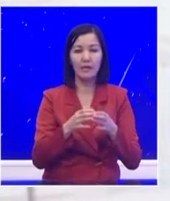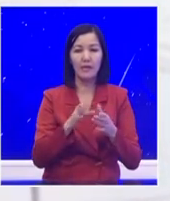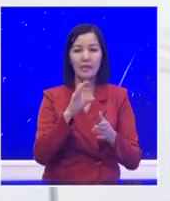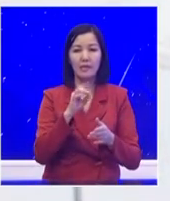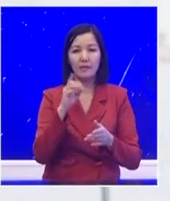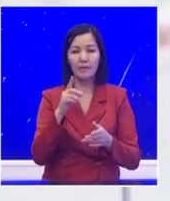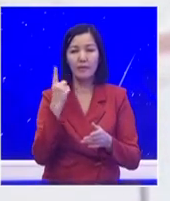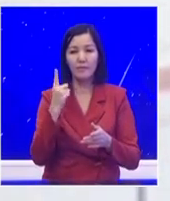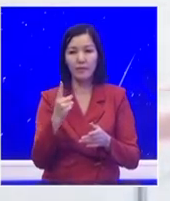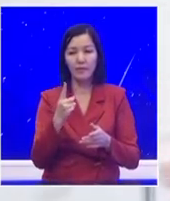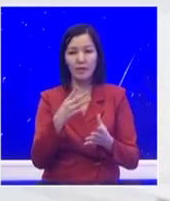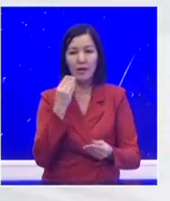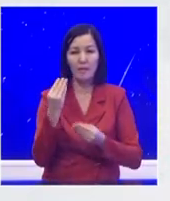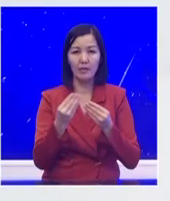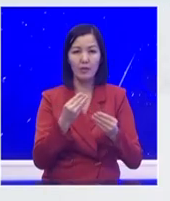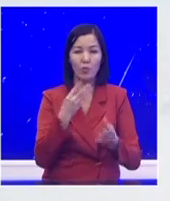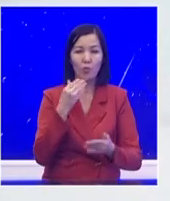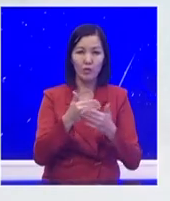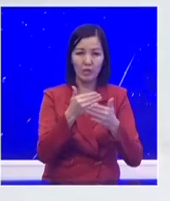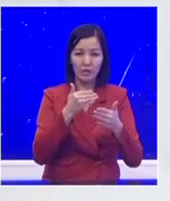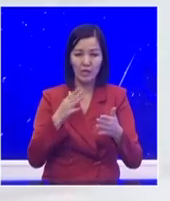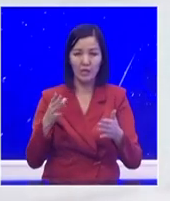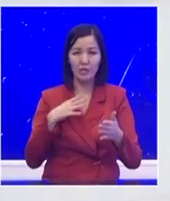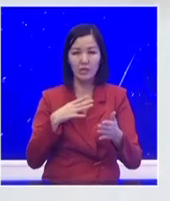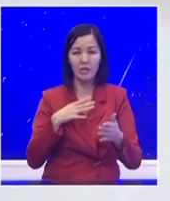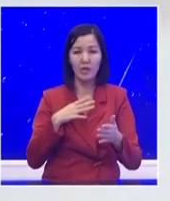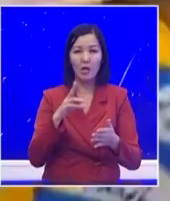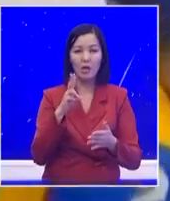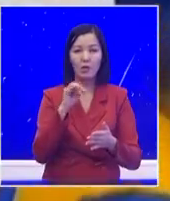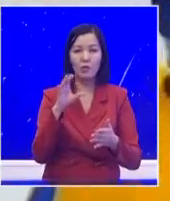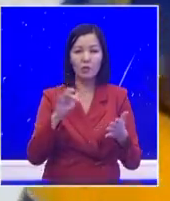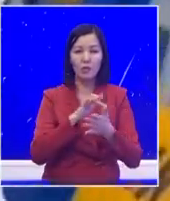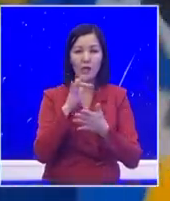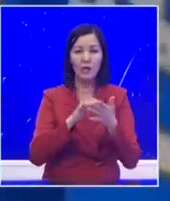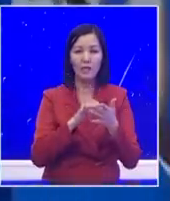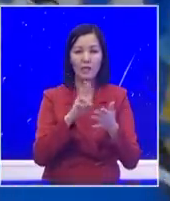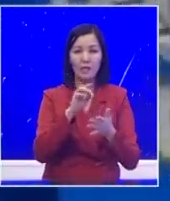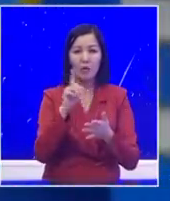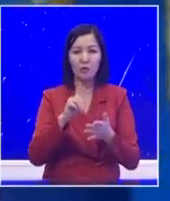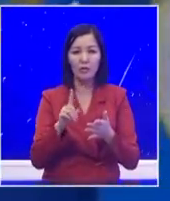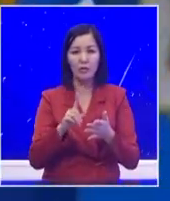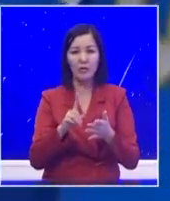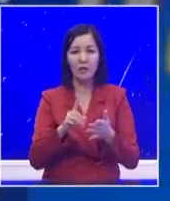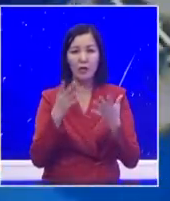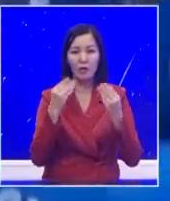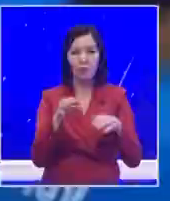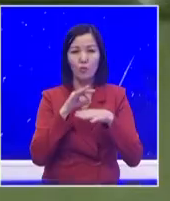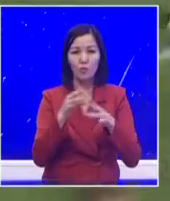болатын. Алайда бұл ойын кейінге шегерілді. Кездесу сериясы Нұр-Сұлтан қаласында наурыздың 17-сі мен 19 күндері өтуі тиіс